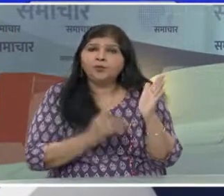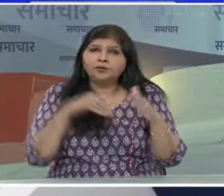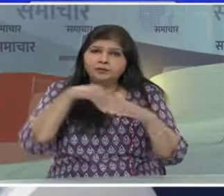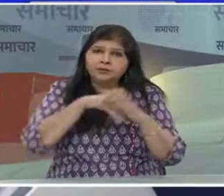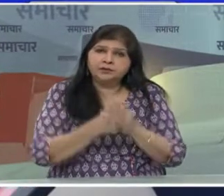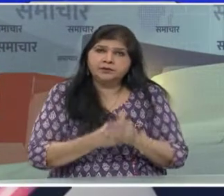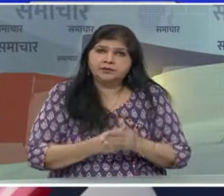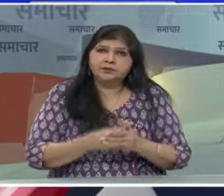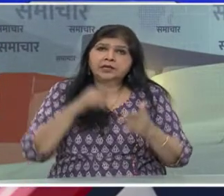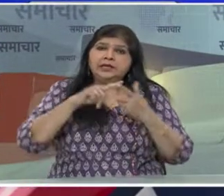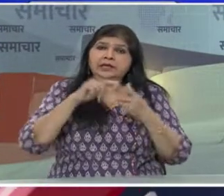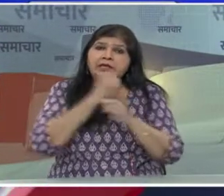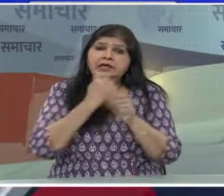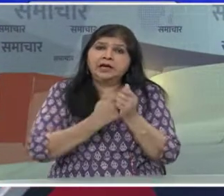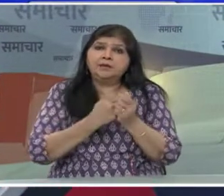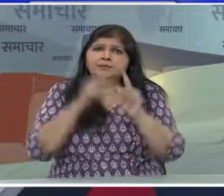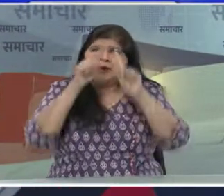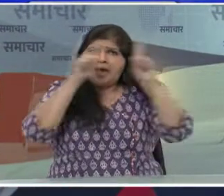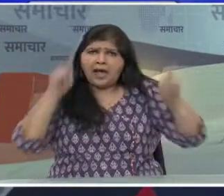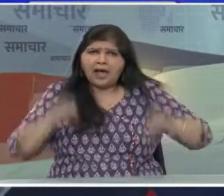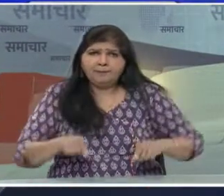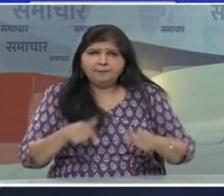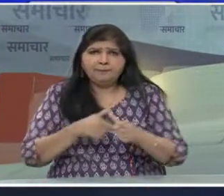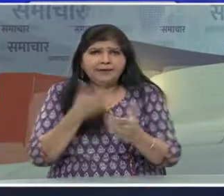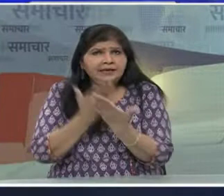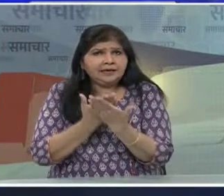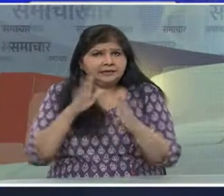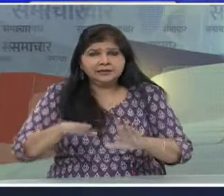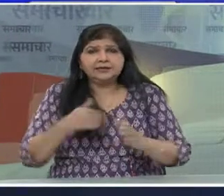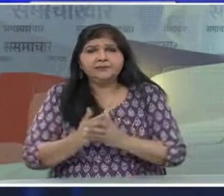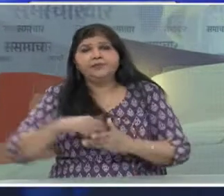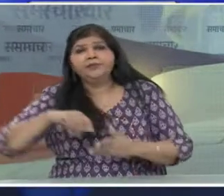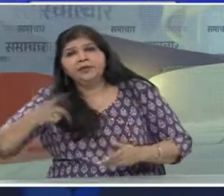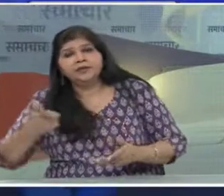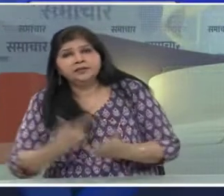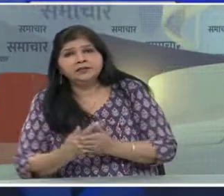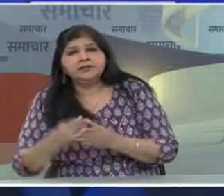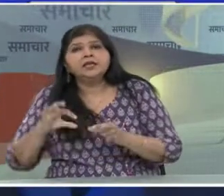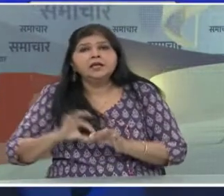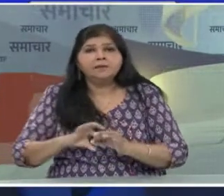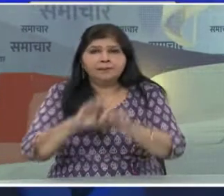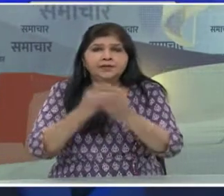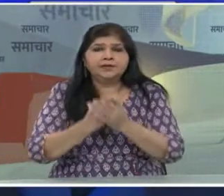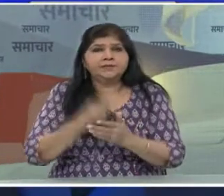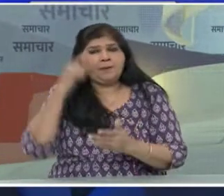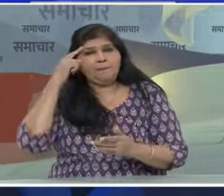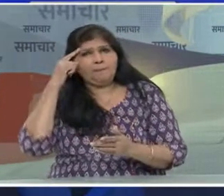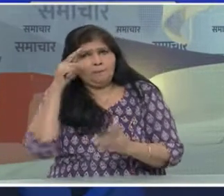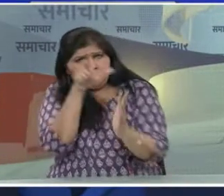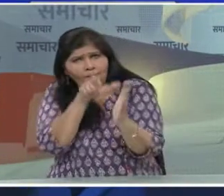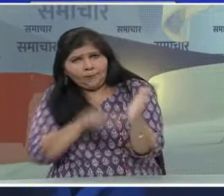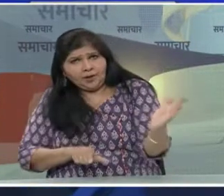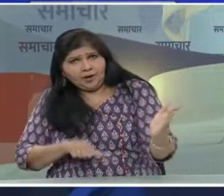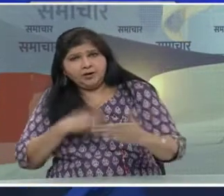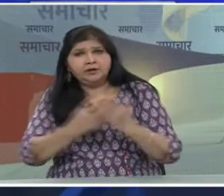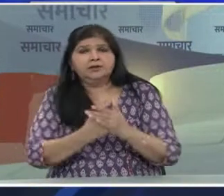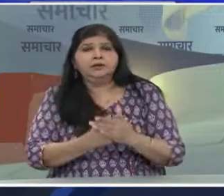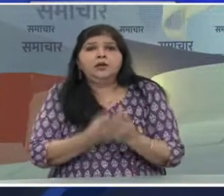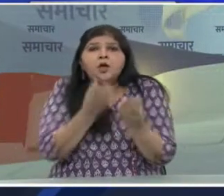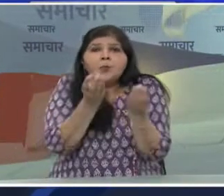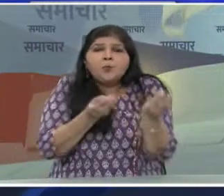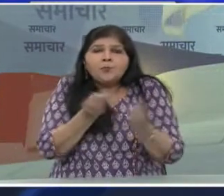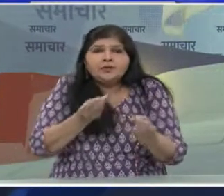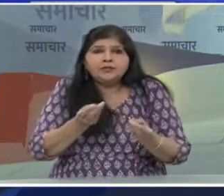ई ग्राम स्वराज एप्लीकेशन है, एक तरफ से उसके माध्यम से प्लानिंग, बजटिंग